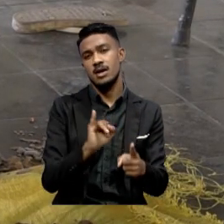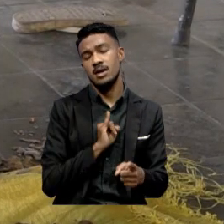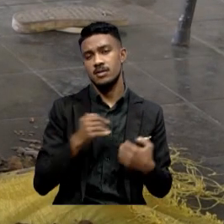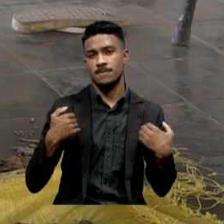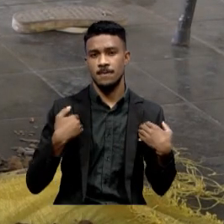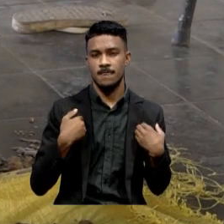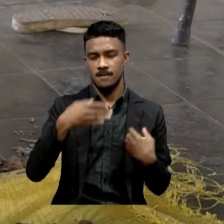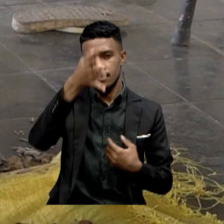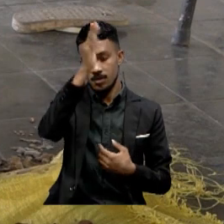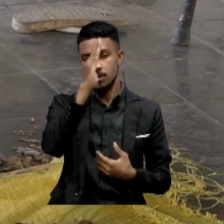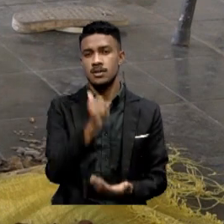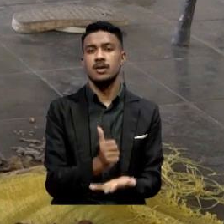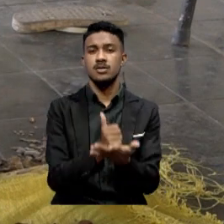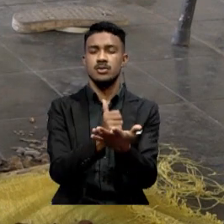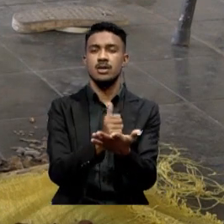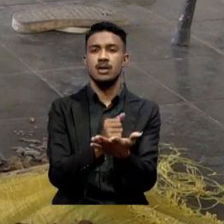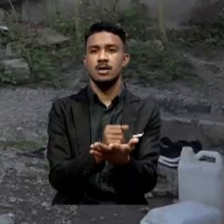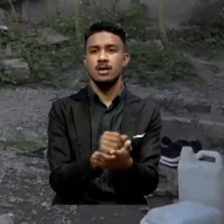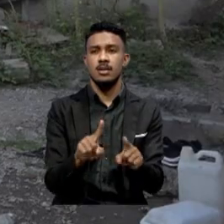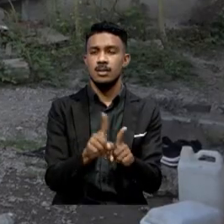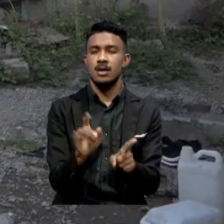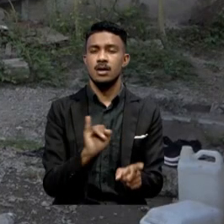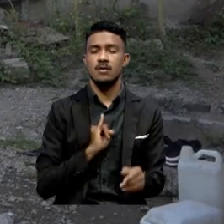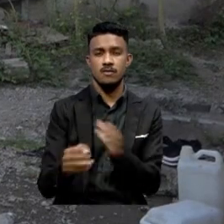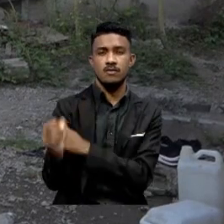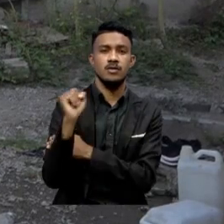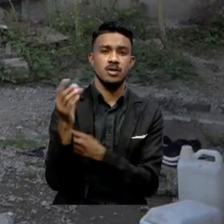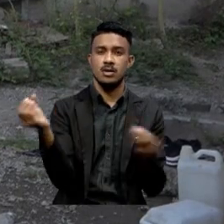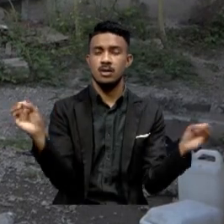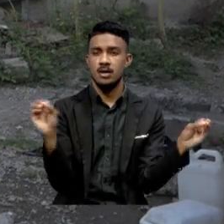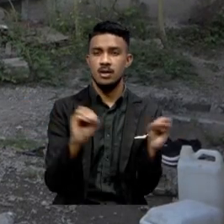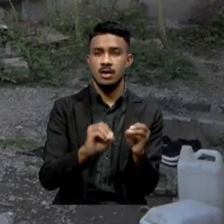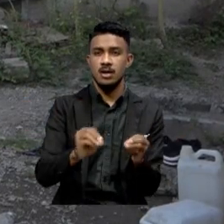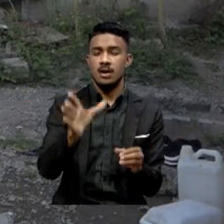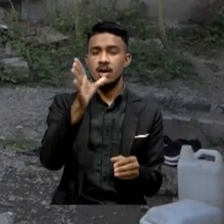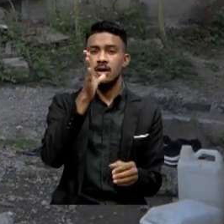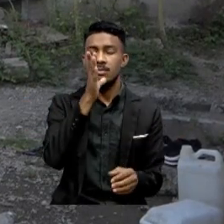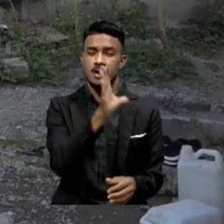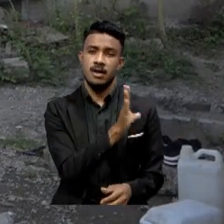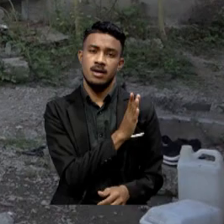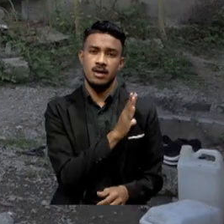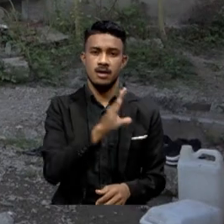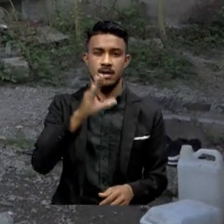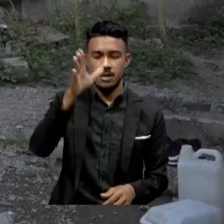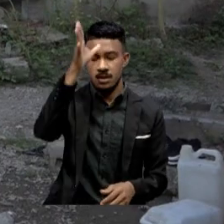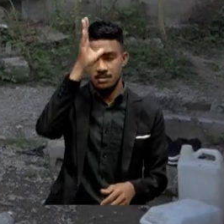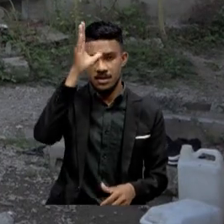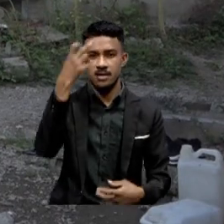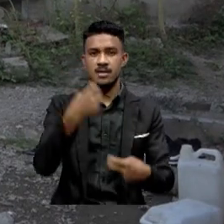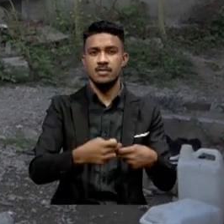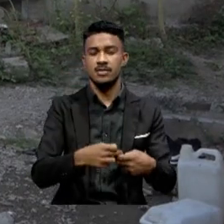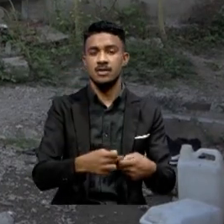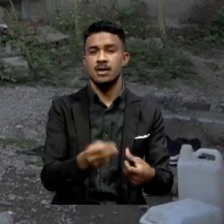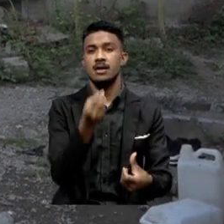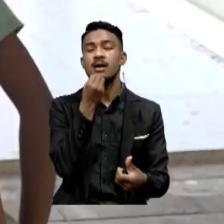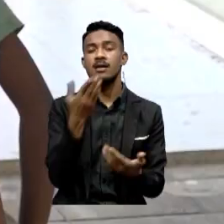Tambah hau lahir mampu nuna, ama mahen tiapa anta itaras kau na, hanes nih be am fampulin